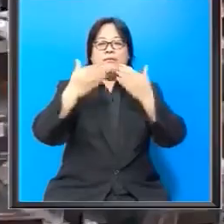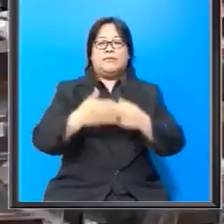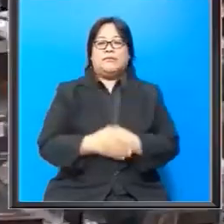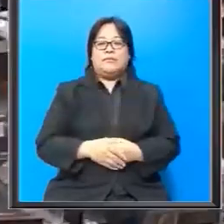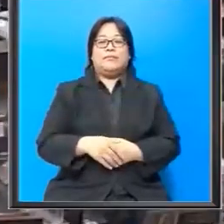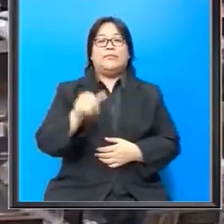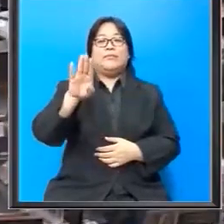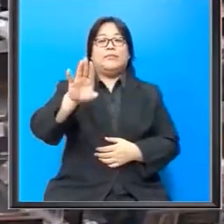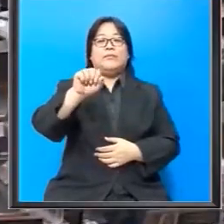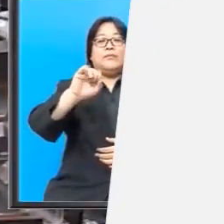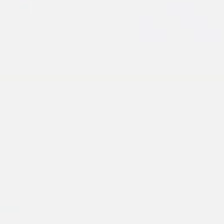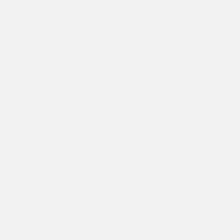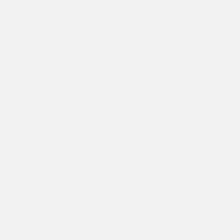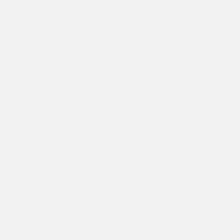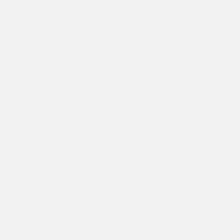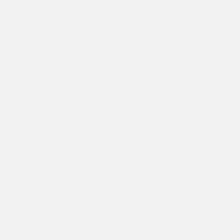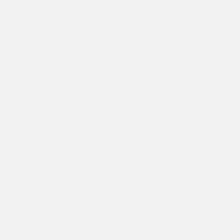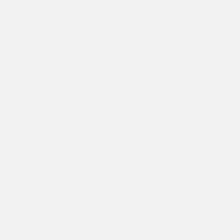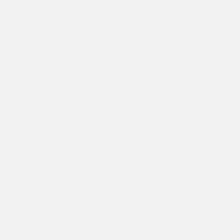yang mumet sik